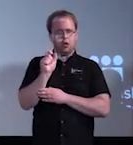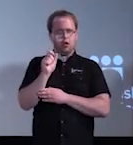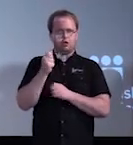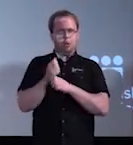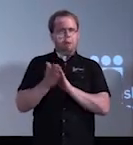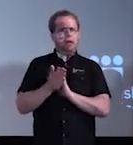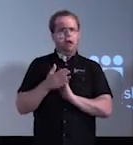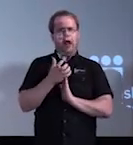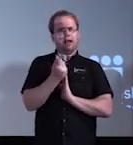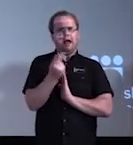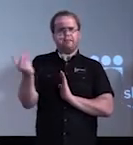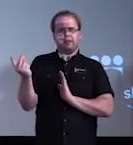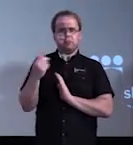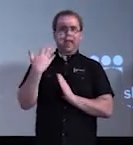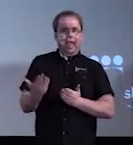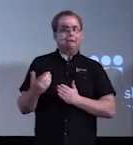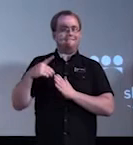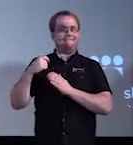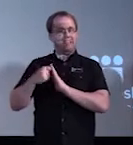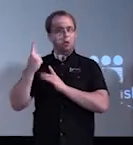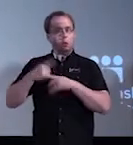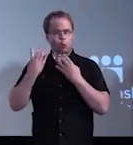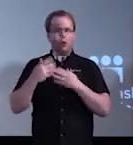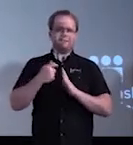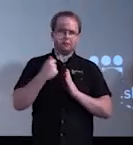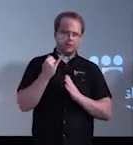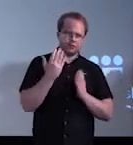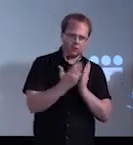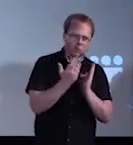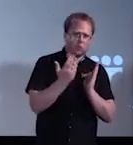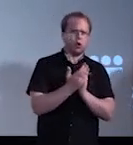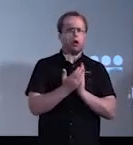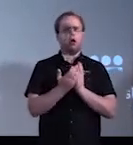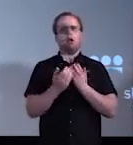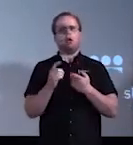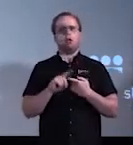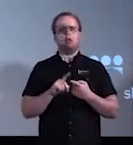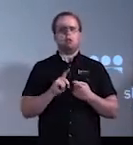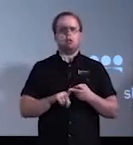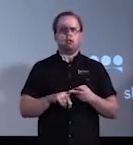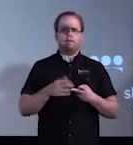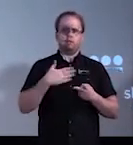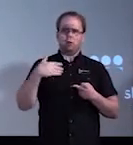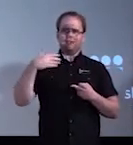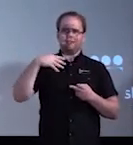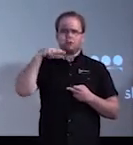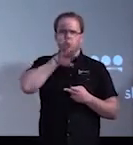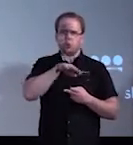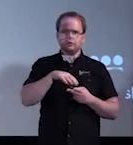där andra som är filmkultur. Film i skolan, film, alltså vår historiska